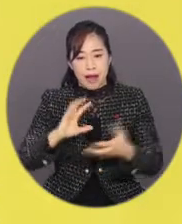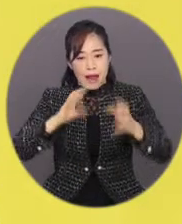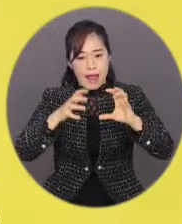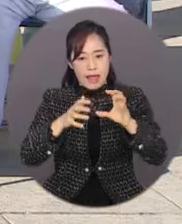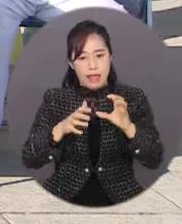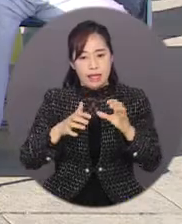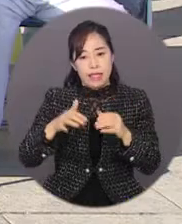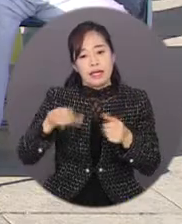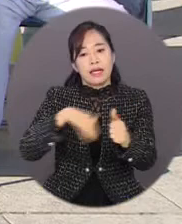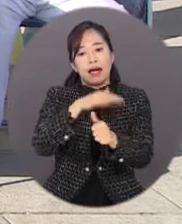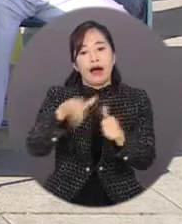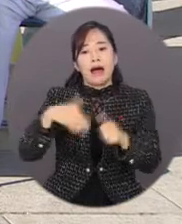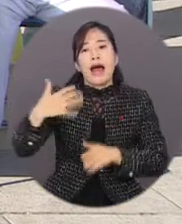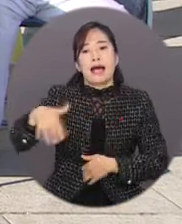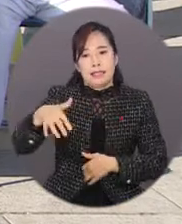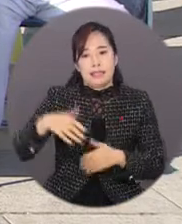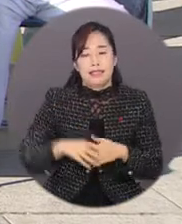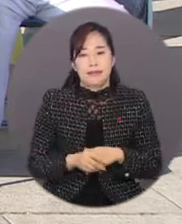상황입니다.